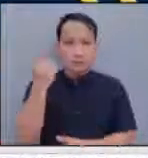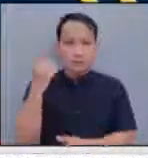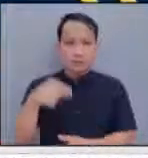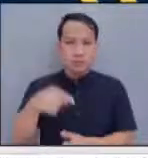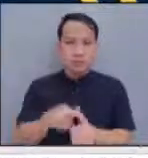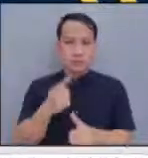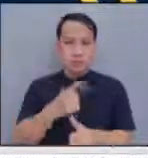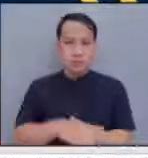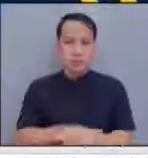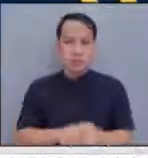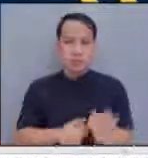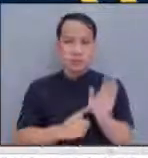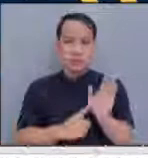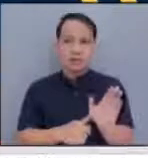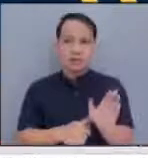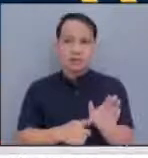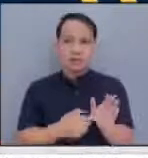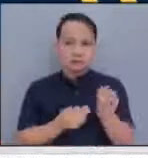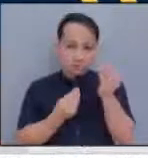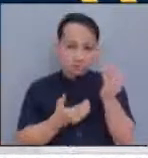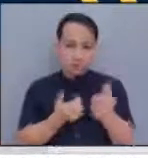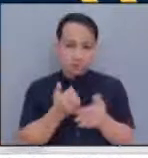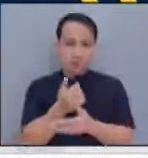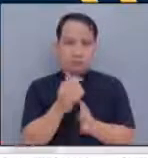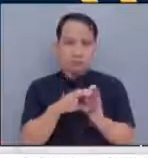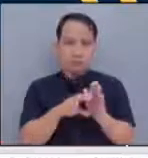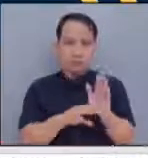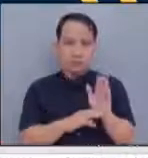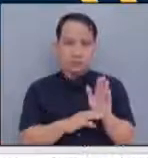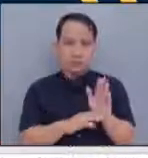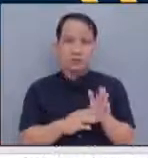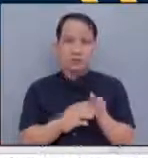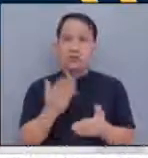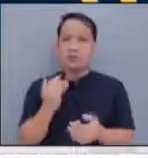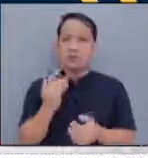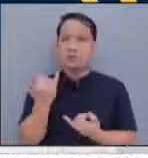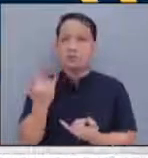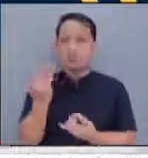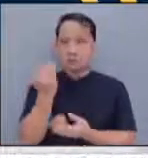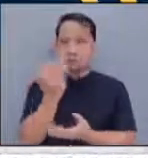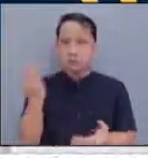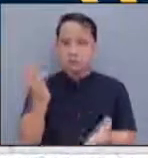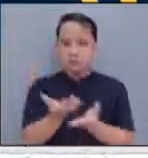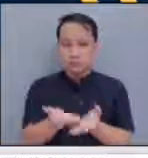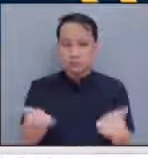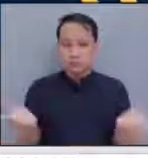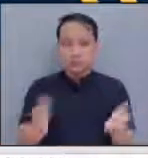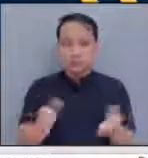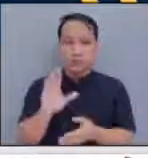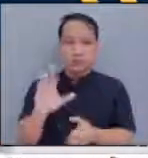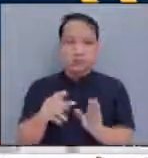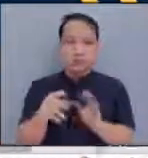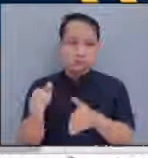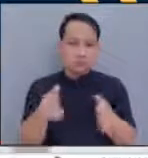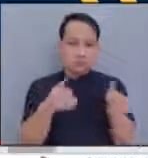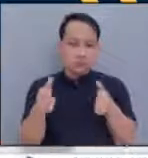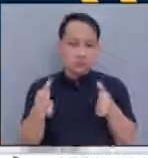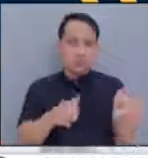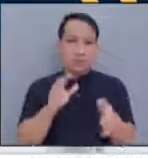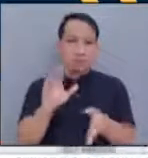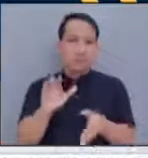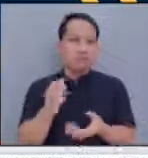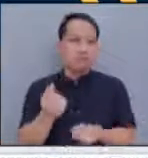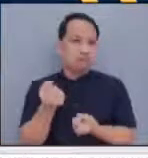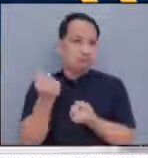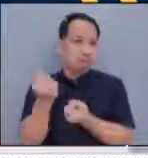is provided for by the Constitution itself. Ito yung pagkakataon para mailatag niya ang kanyang platforma, ang kanyang mga bukay, ang